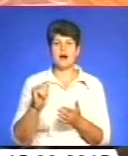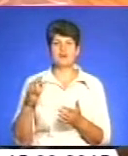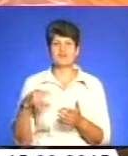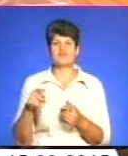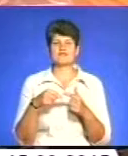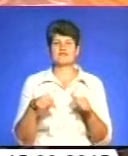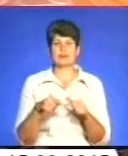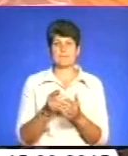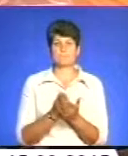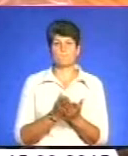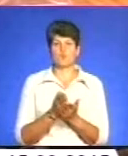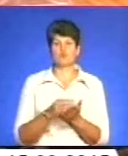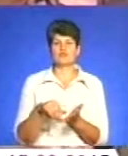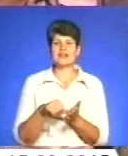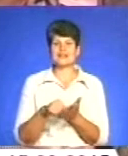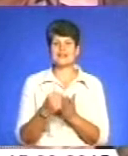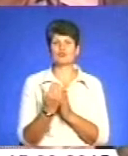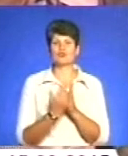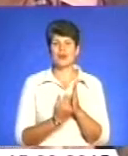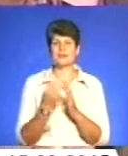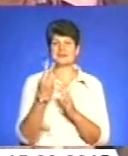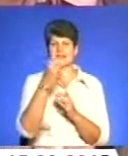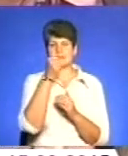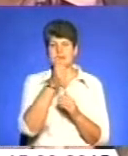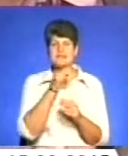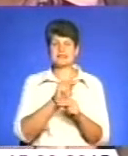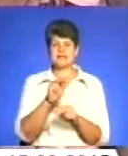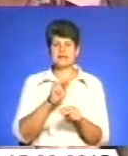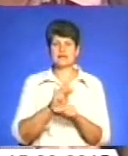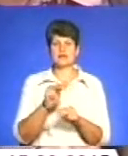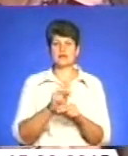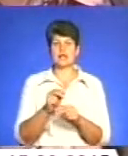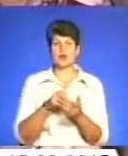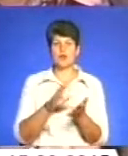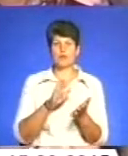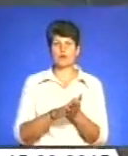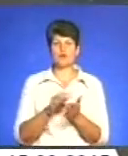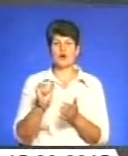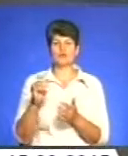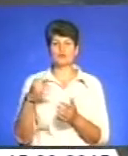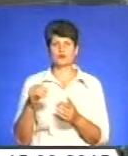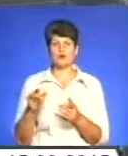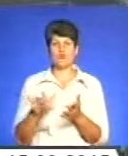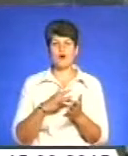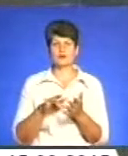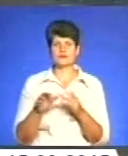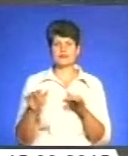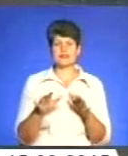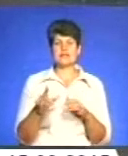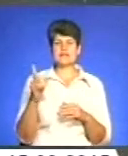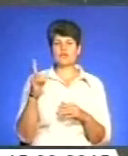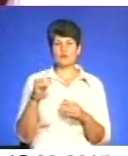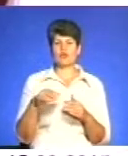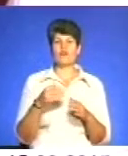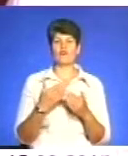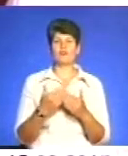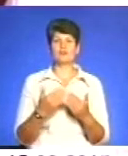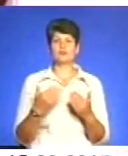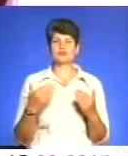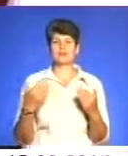послуг. Учасників програми 3 місяці навчали азів обліку, аудиту та бухгалтерської справи. Із сотні випускників першого